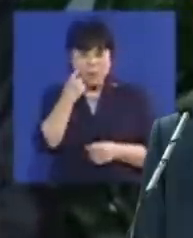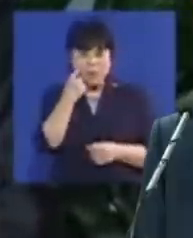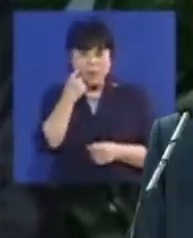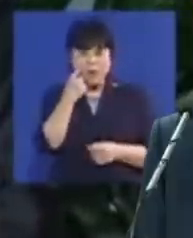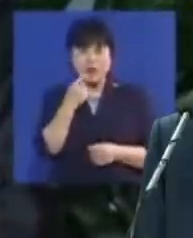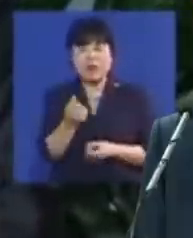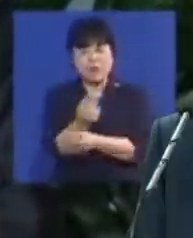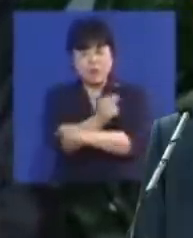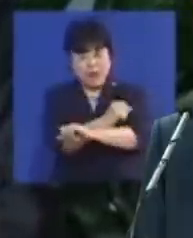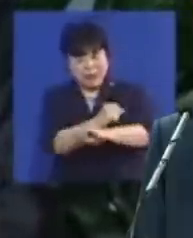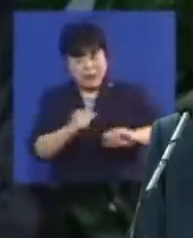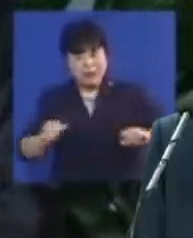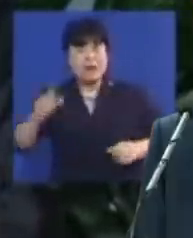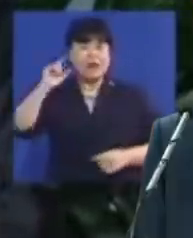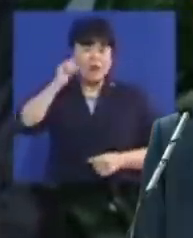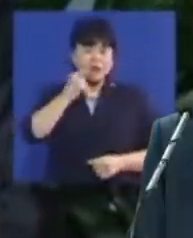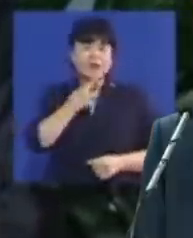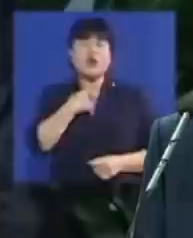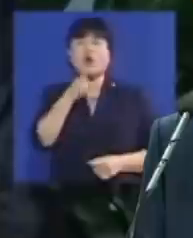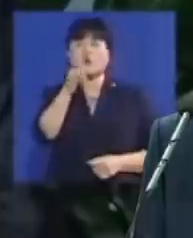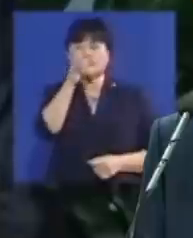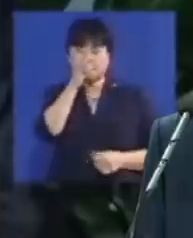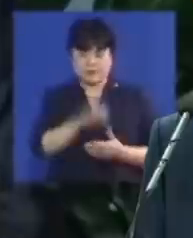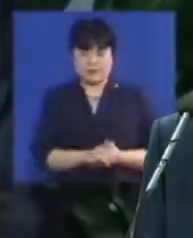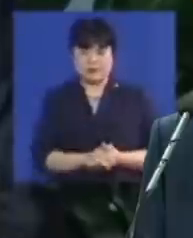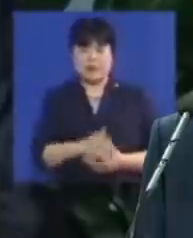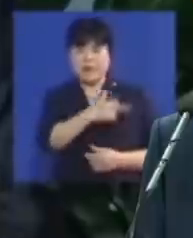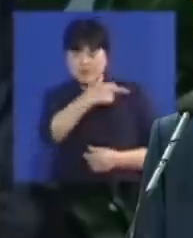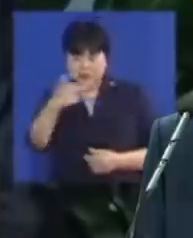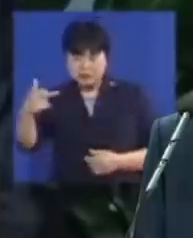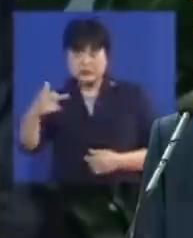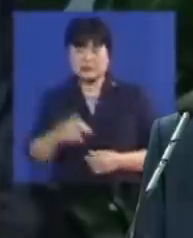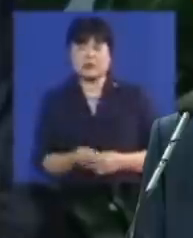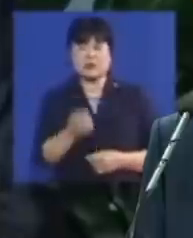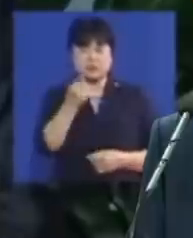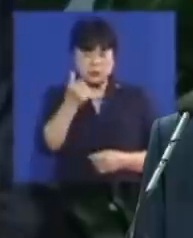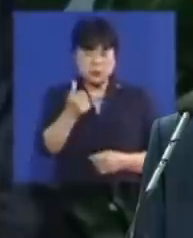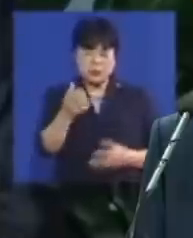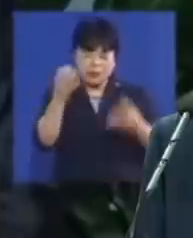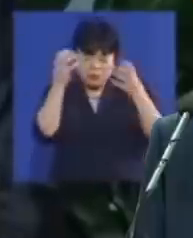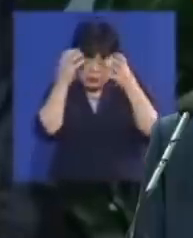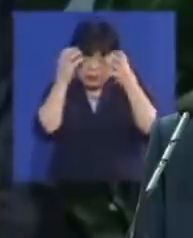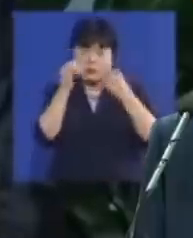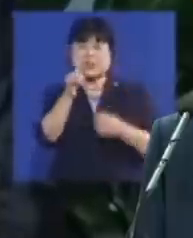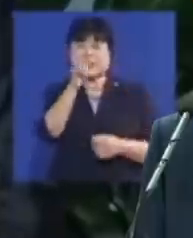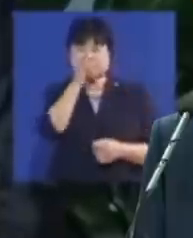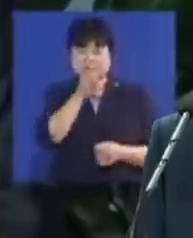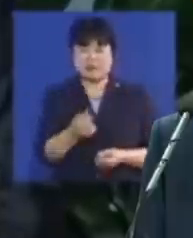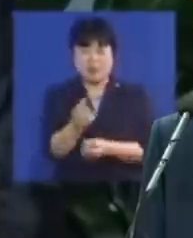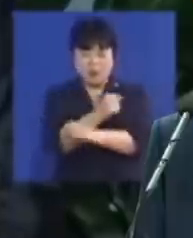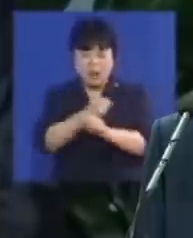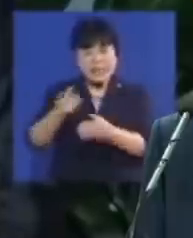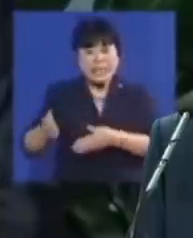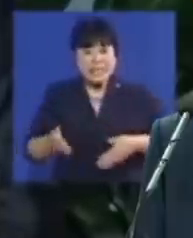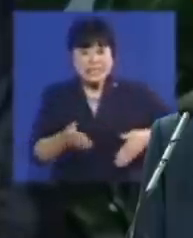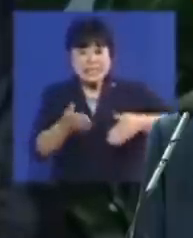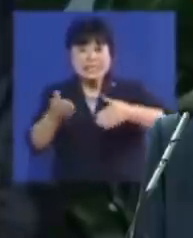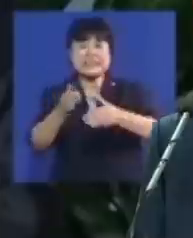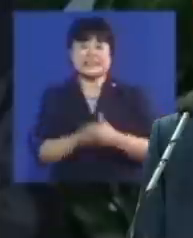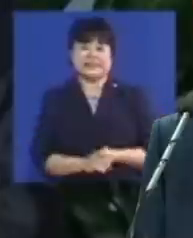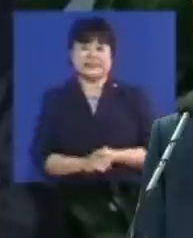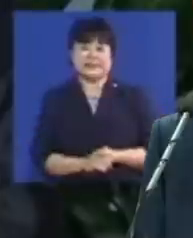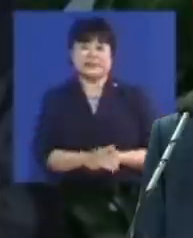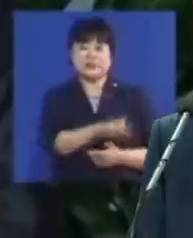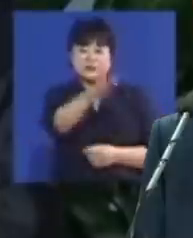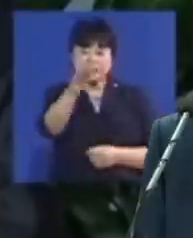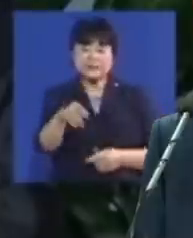광야는 다 있습니다. 큰 광야, 작은 광야, 광야의 길을